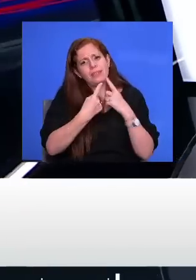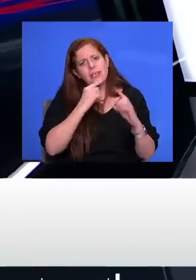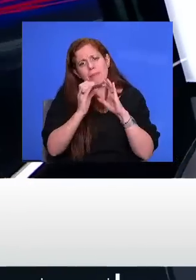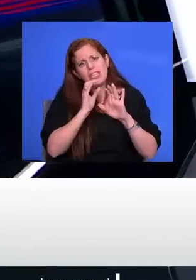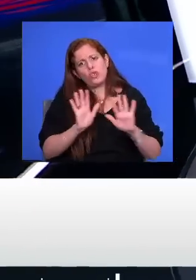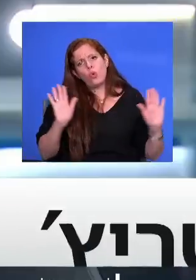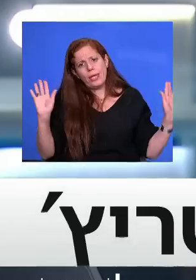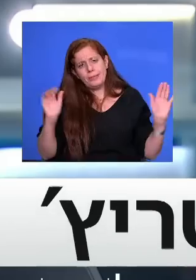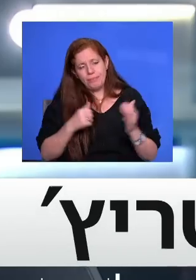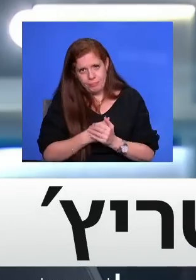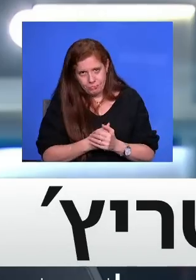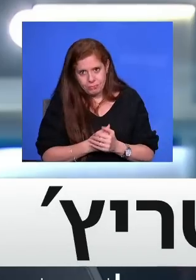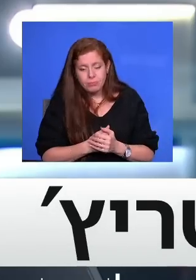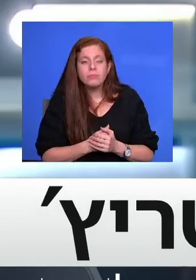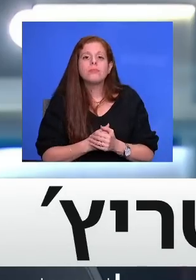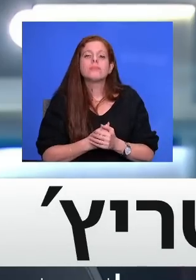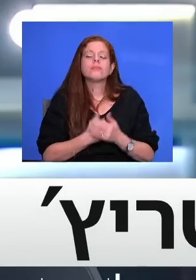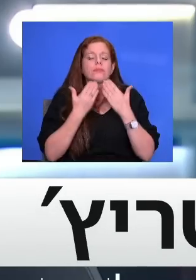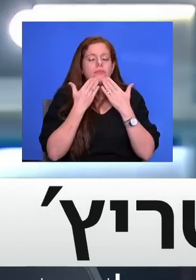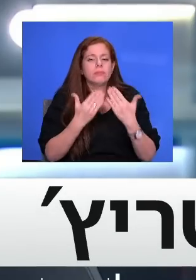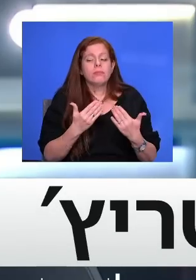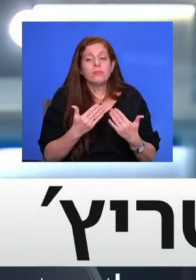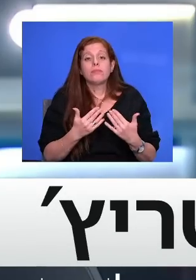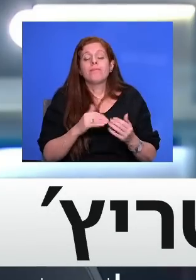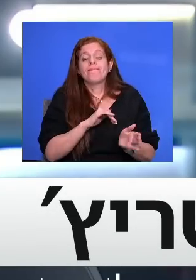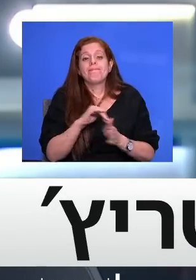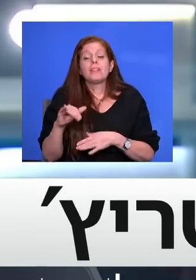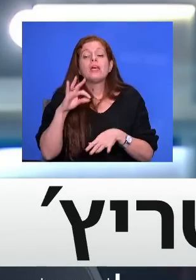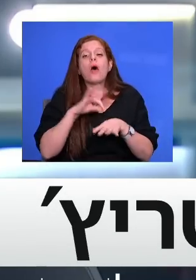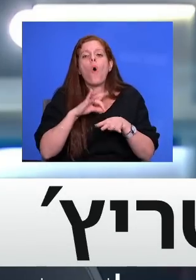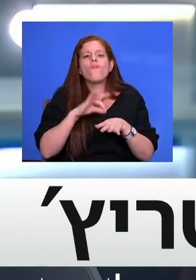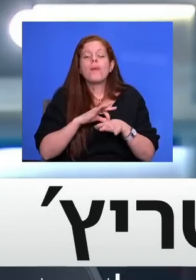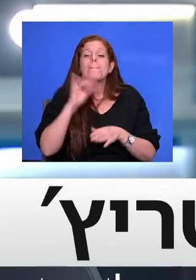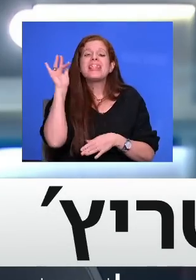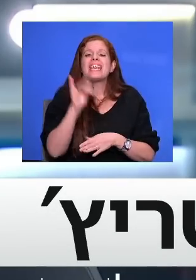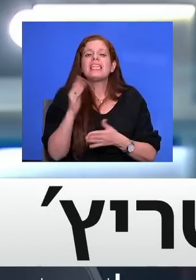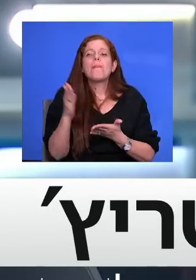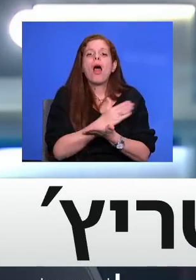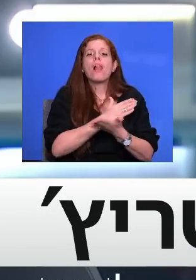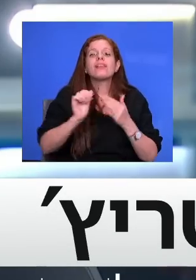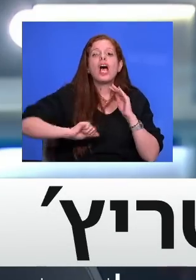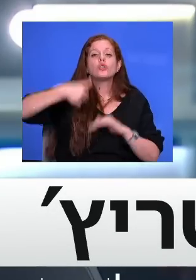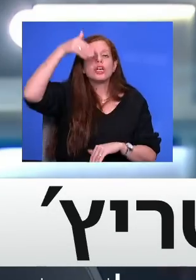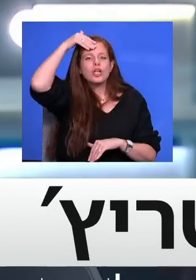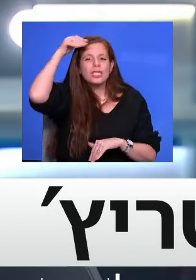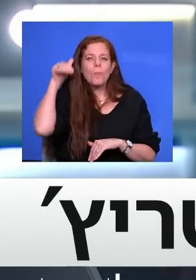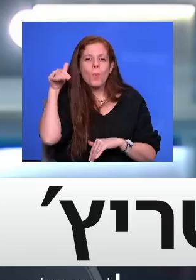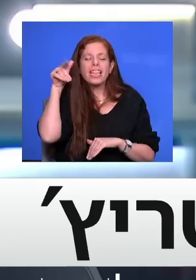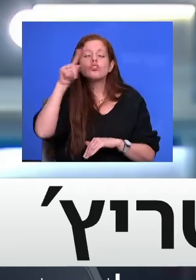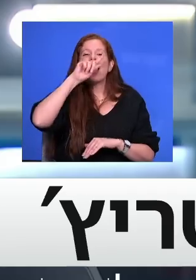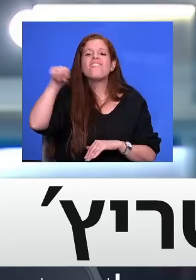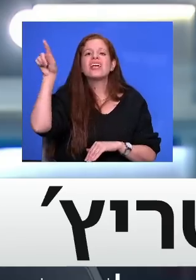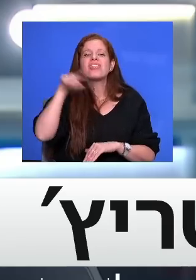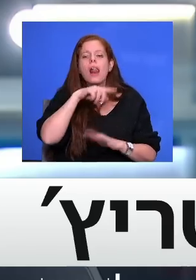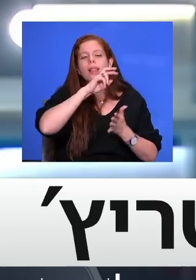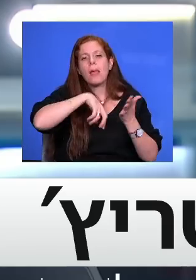ליאל. עכשיו לעניין הזה, הרופאים יוצאים נגד ההחלטה הראשונה של סמוטריץ' לבטל את המס על שתייה מתוקה.